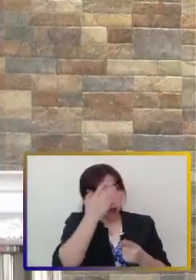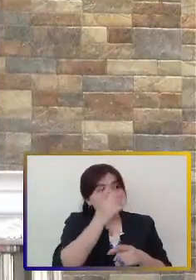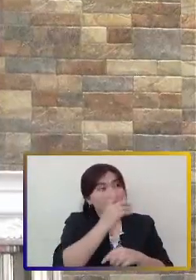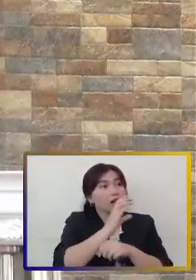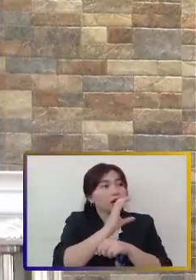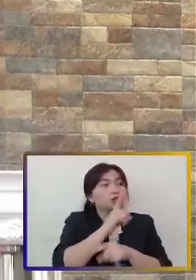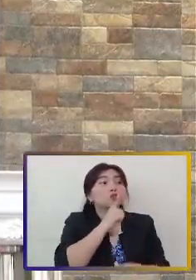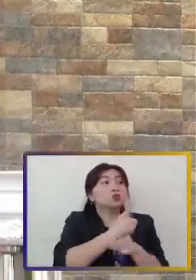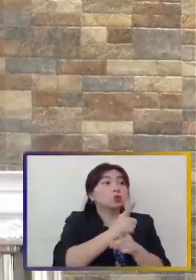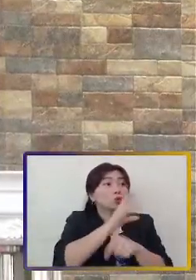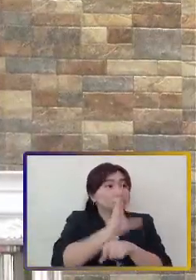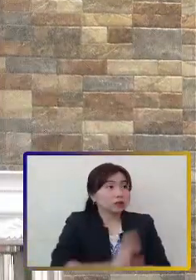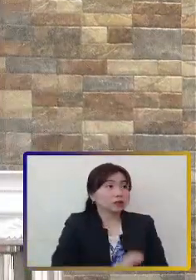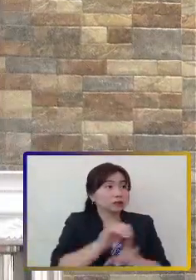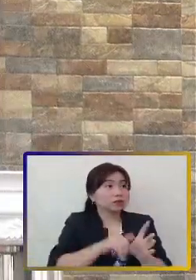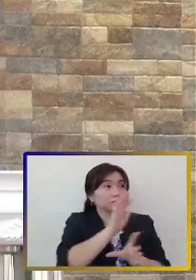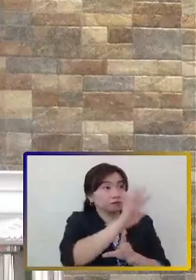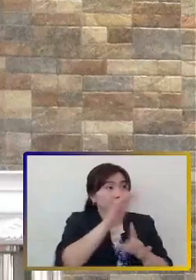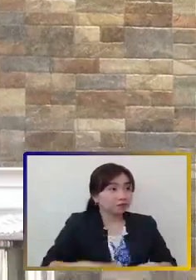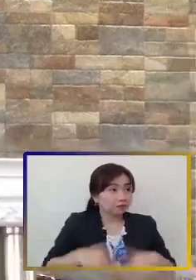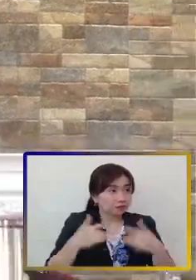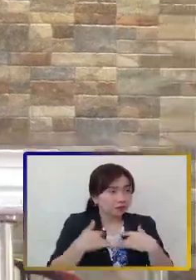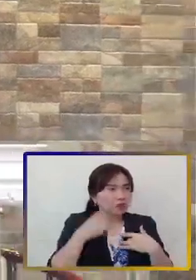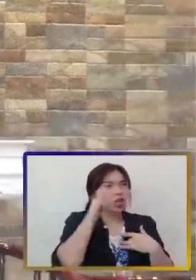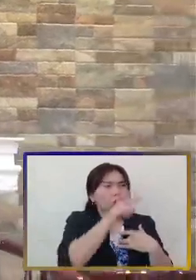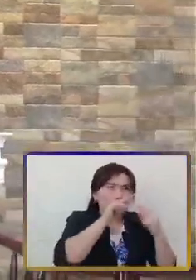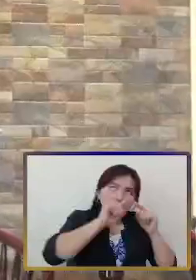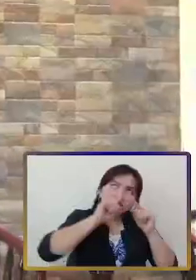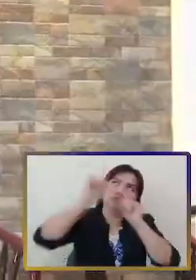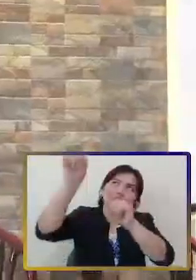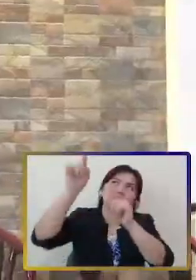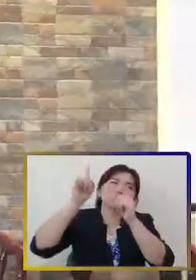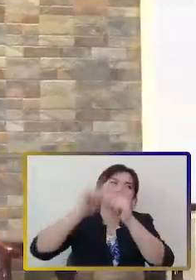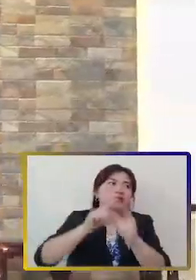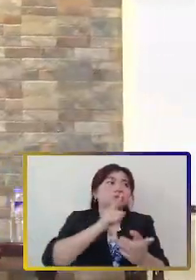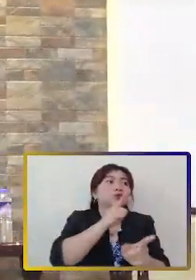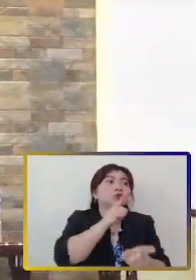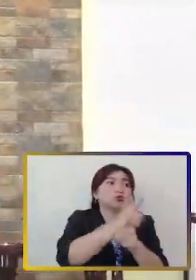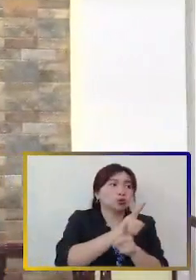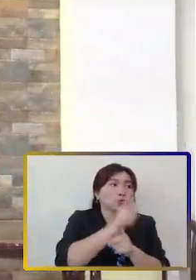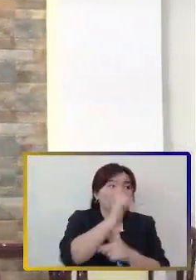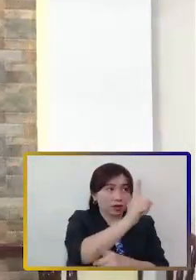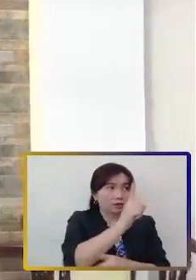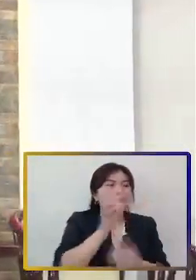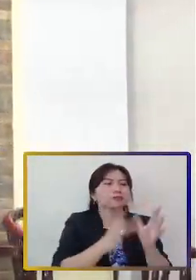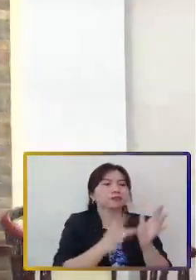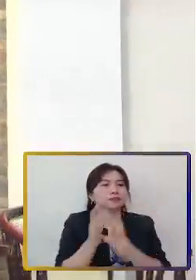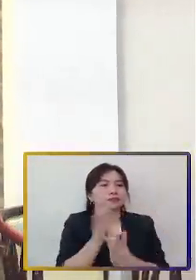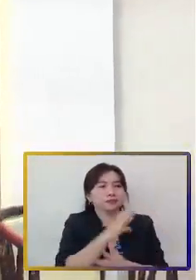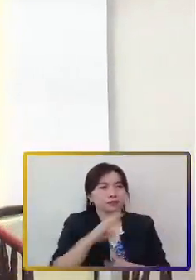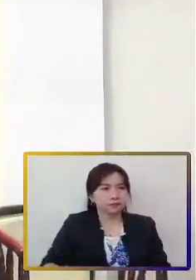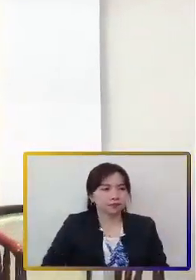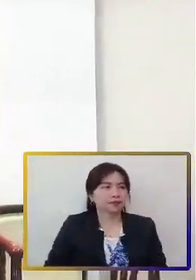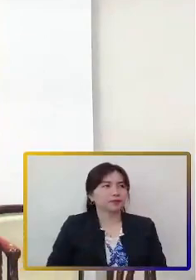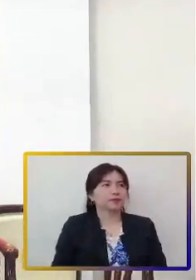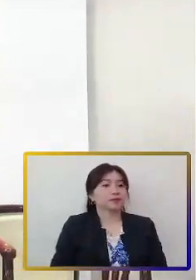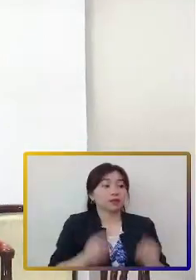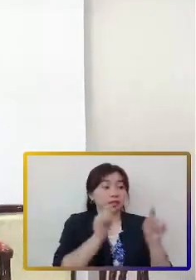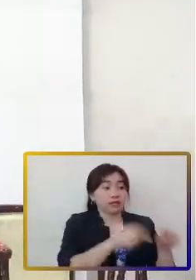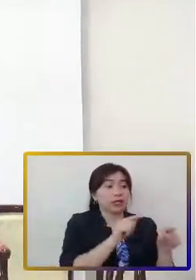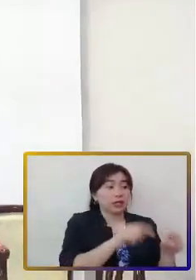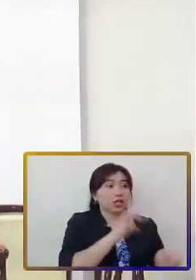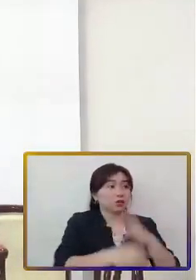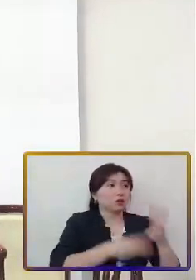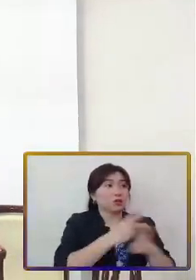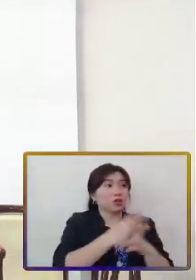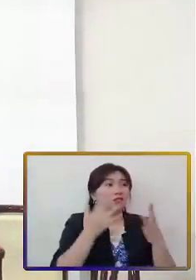truth Kaya minsan hindi natin makita yung katotohanan na nangyayari sa buhay natin mga kapatid It's because this word right here is